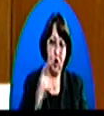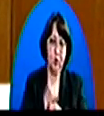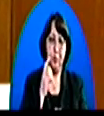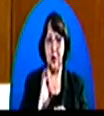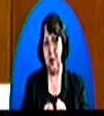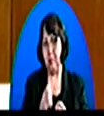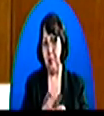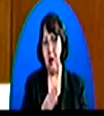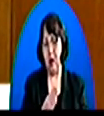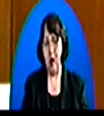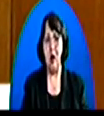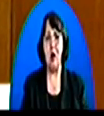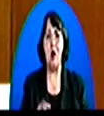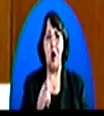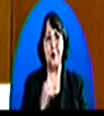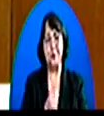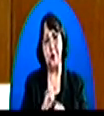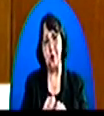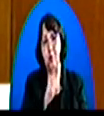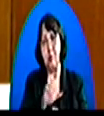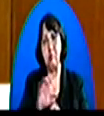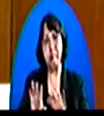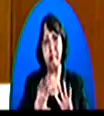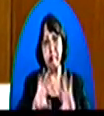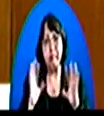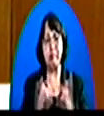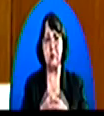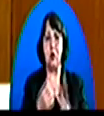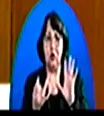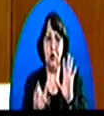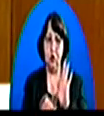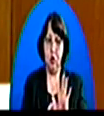болоод хувьсч ажиллаж юу ажиллахт хамаар нийтдээ